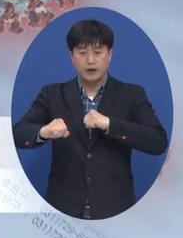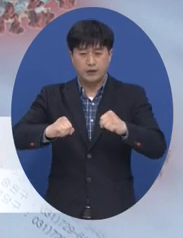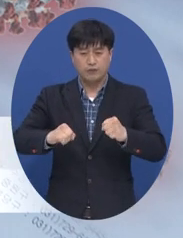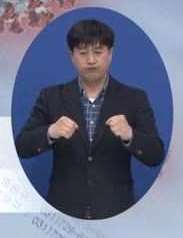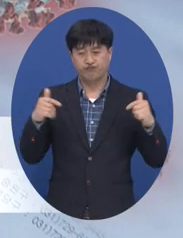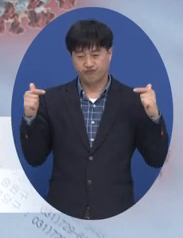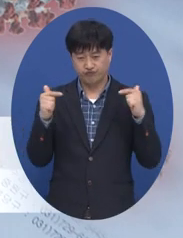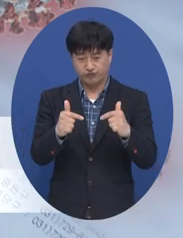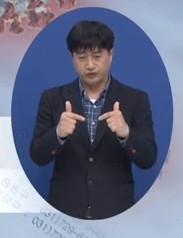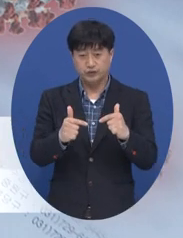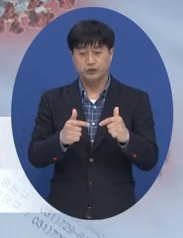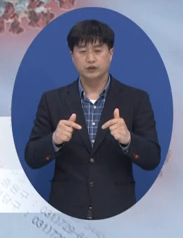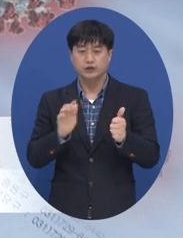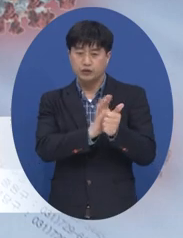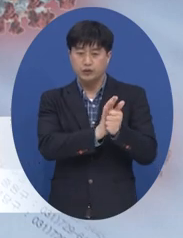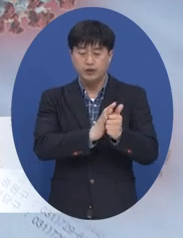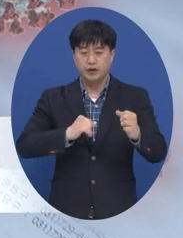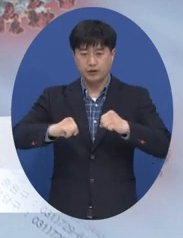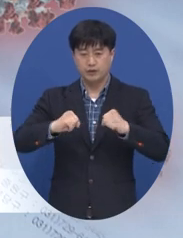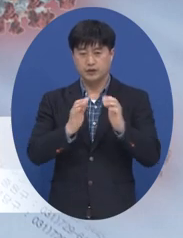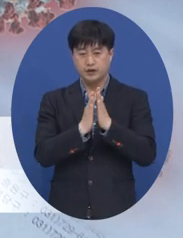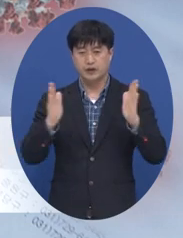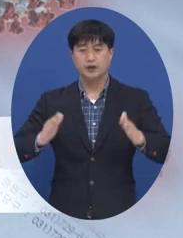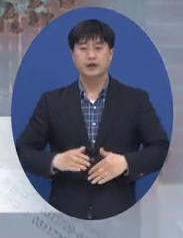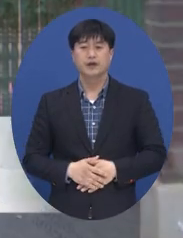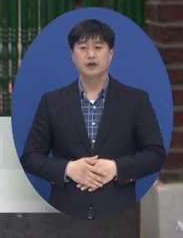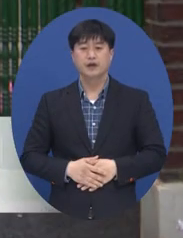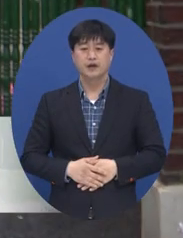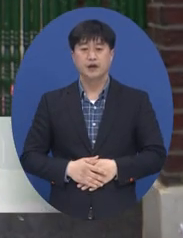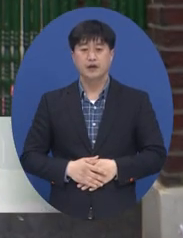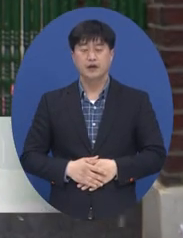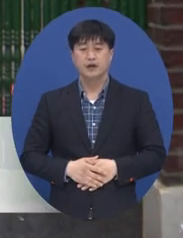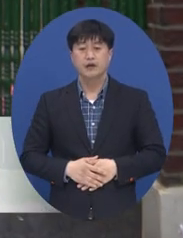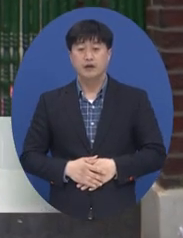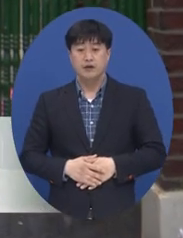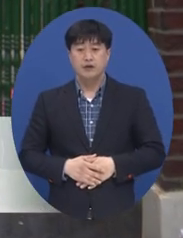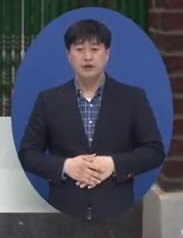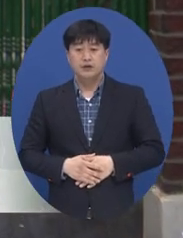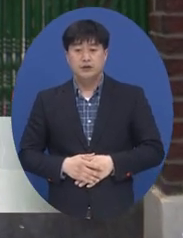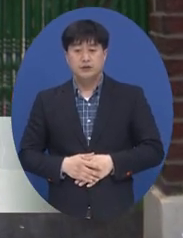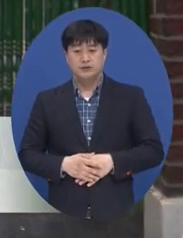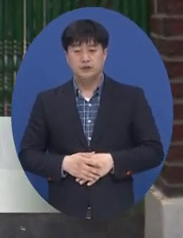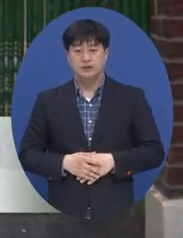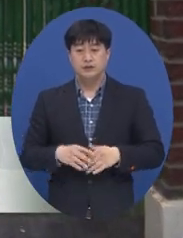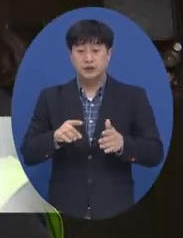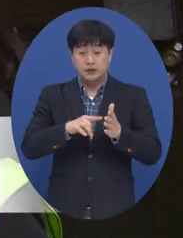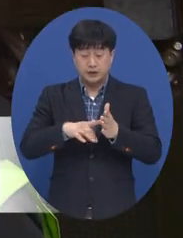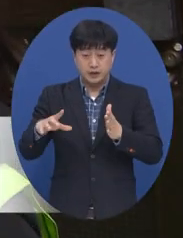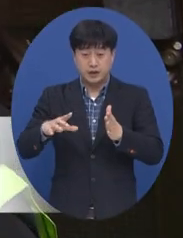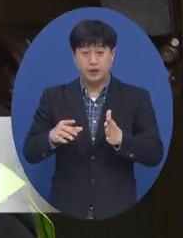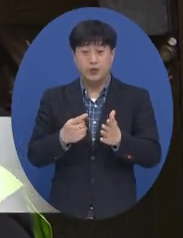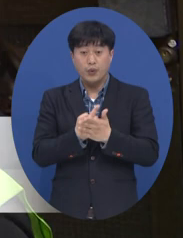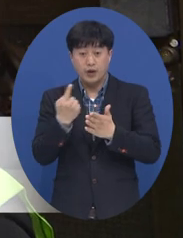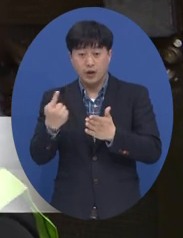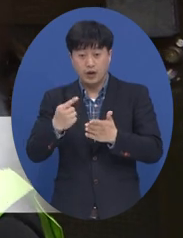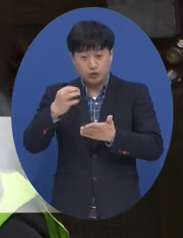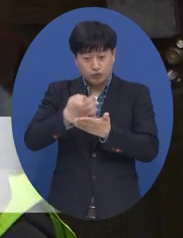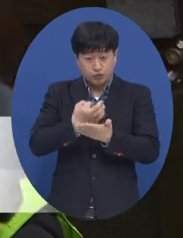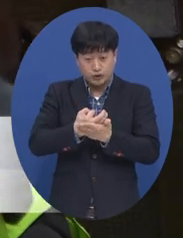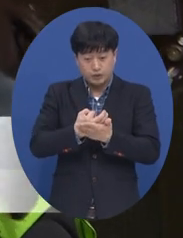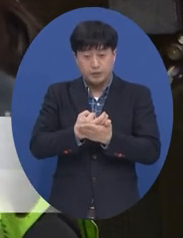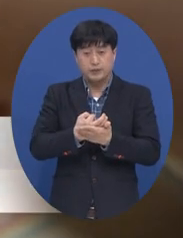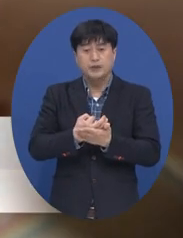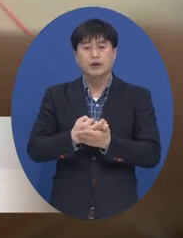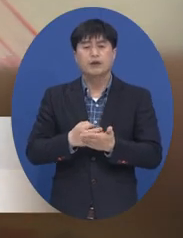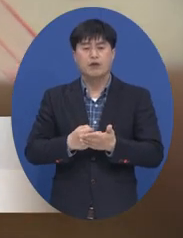활동 완화 등을 사회 수입 지원책을 실시합니다 체외 세입은 정보 세입 가운데 세금 이외에 수입을 말하는